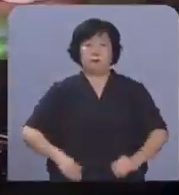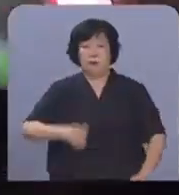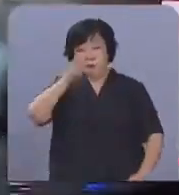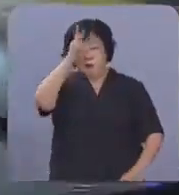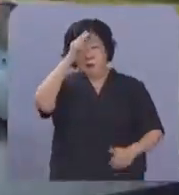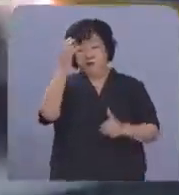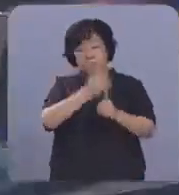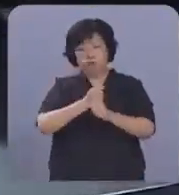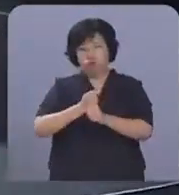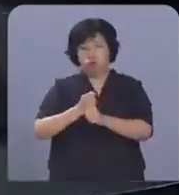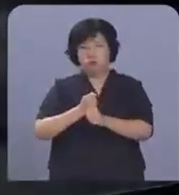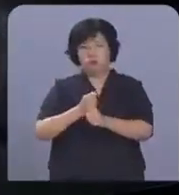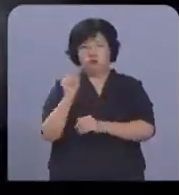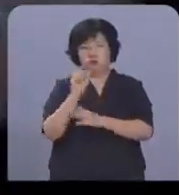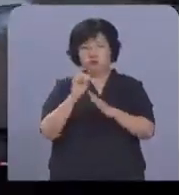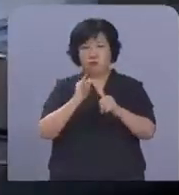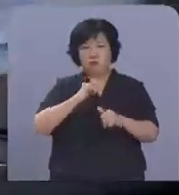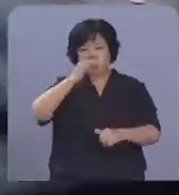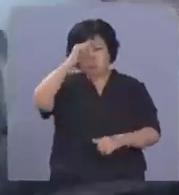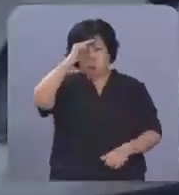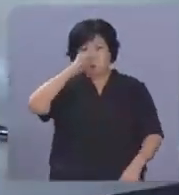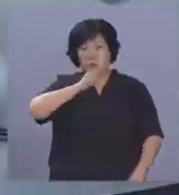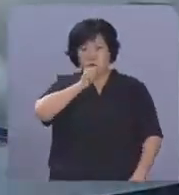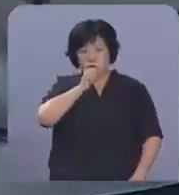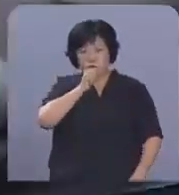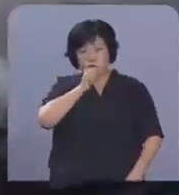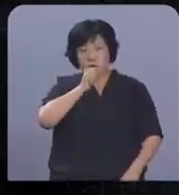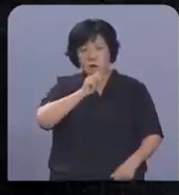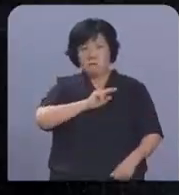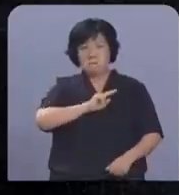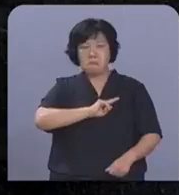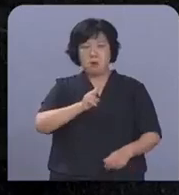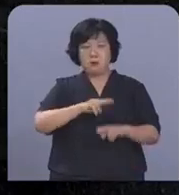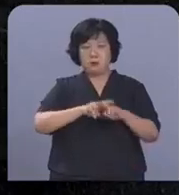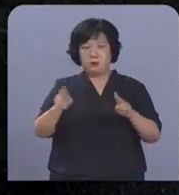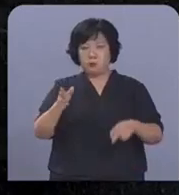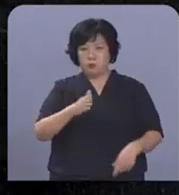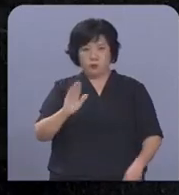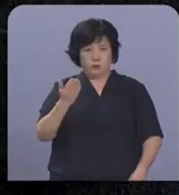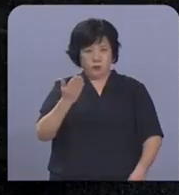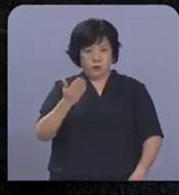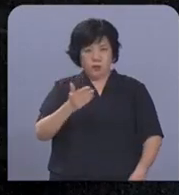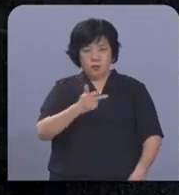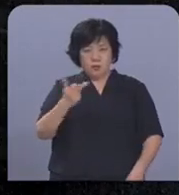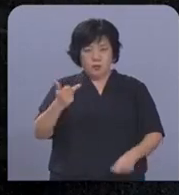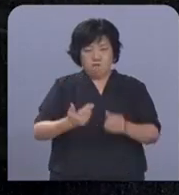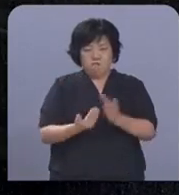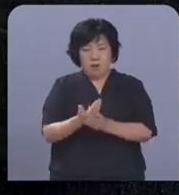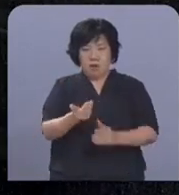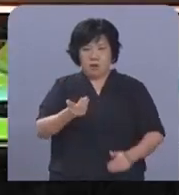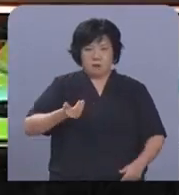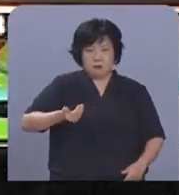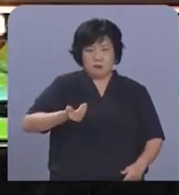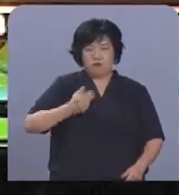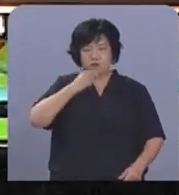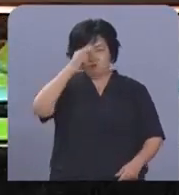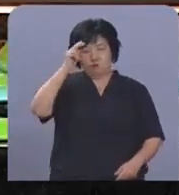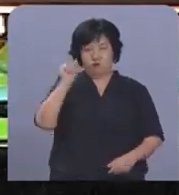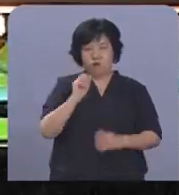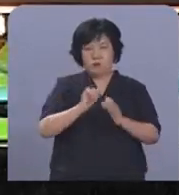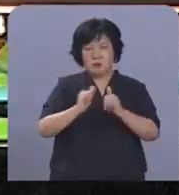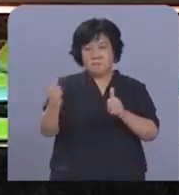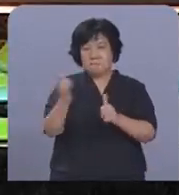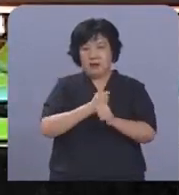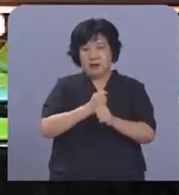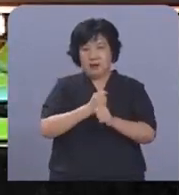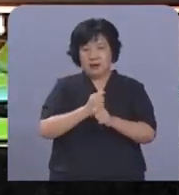경찰에 붙잡힌 운전자의 혈중 알코올 농도는 면허 취소 수준이었습니다. 큰 사고가 나기 전 음주 운전자를 잡은 건